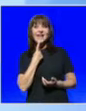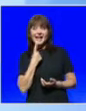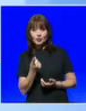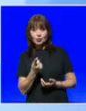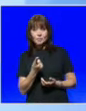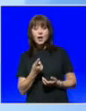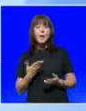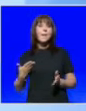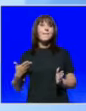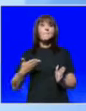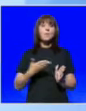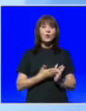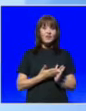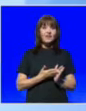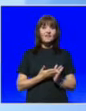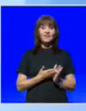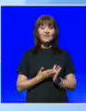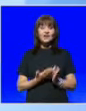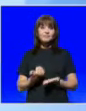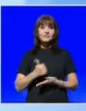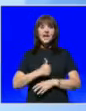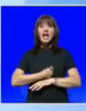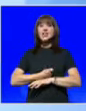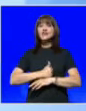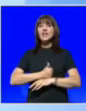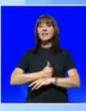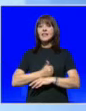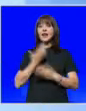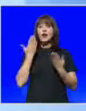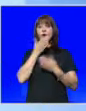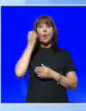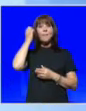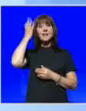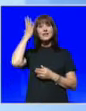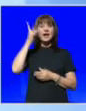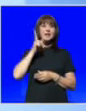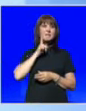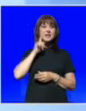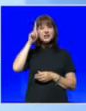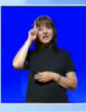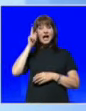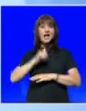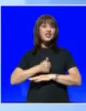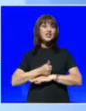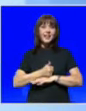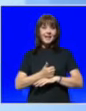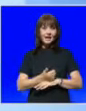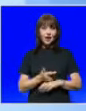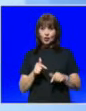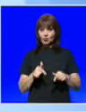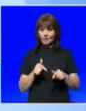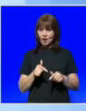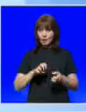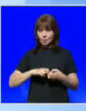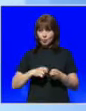на джендър образованието или джендър идеологията в образованието, както казват те. Това реален проблем ли е на нашето